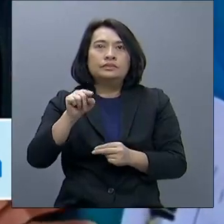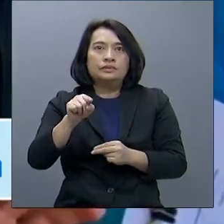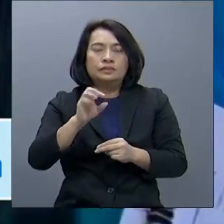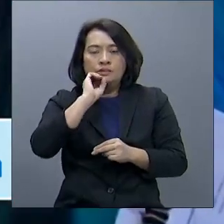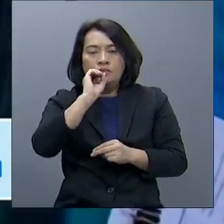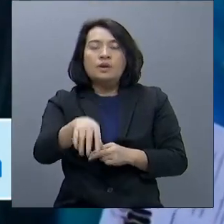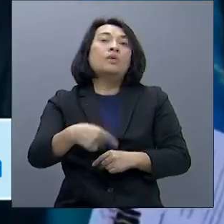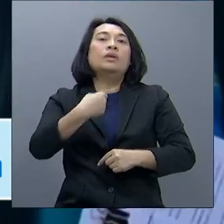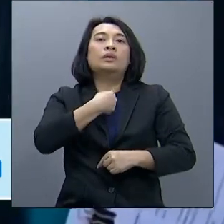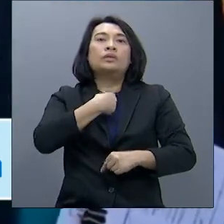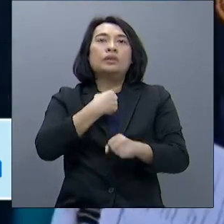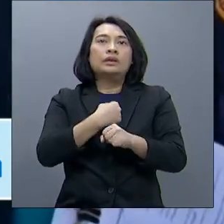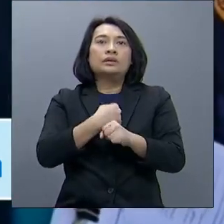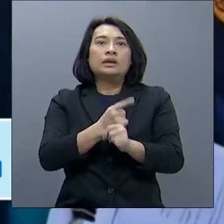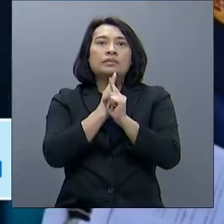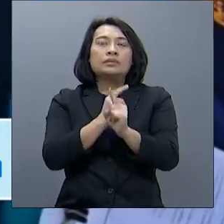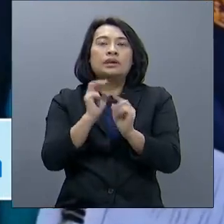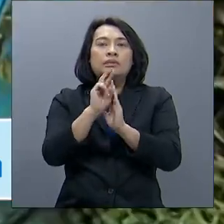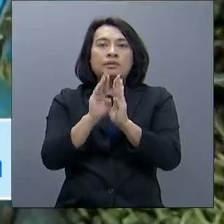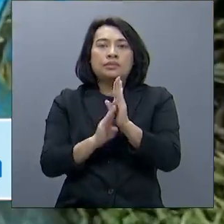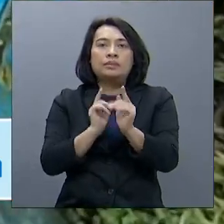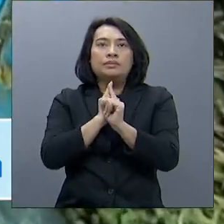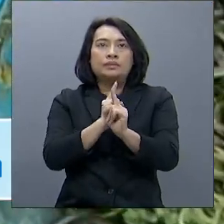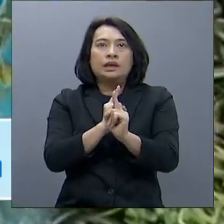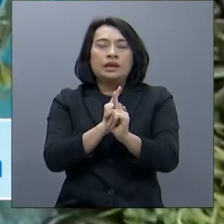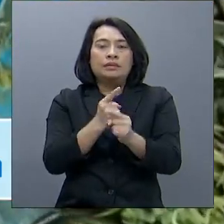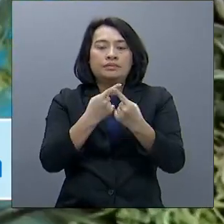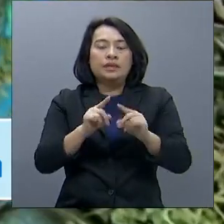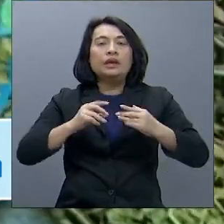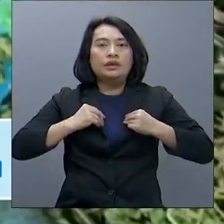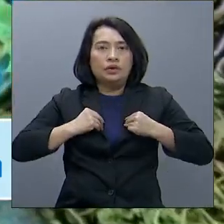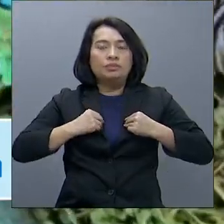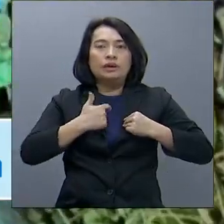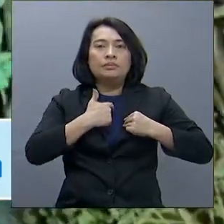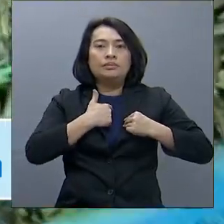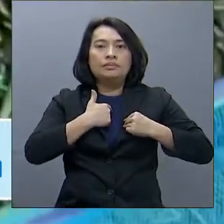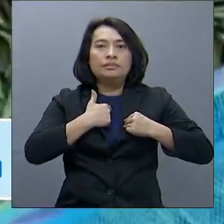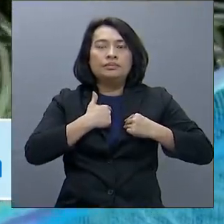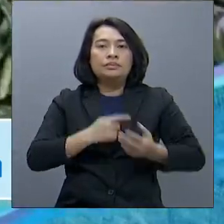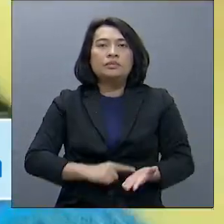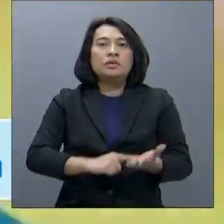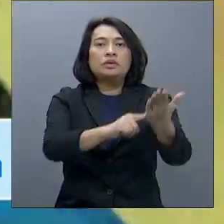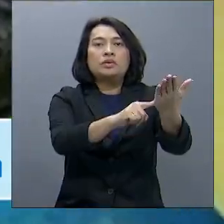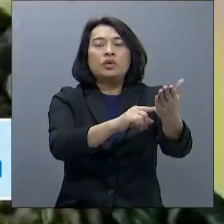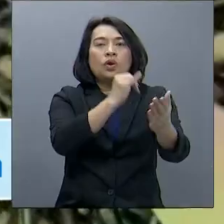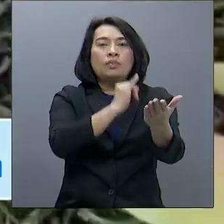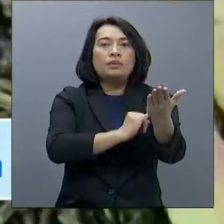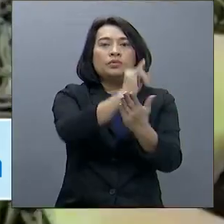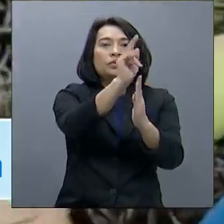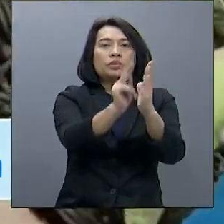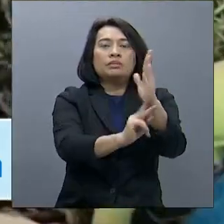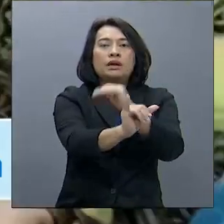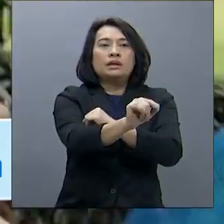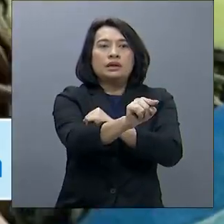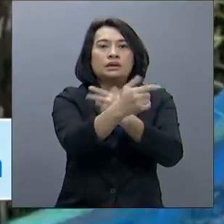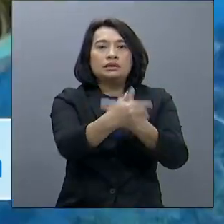างที่ตนเองทำเนี่ยเป็นไปตามระเบียบแต่ก็ยอมรับนะคะว่าตนเองยังไม่ได้มีการขออนุญาตแบบถูกต้องตามกฎหมายเพราะว่